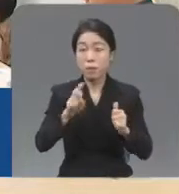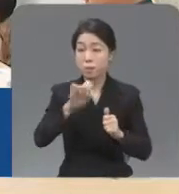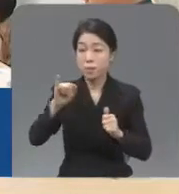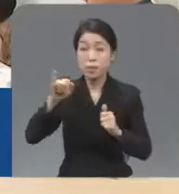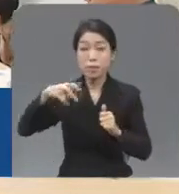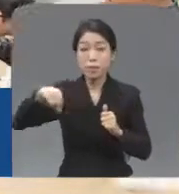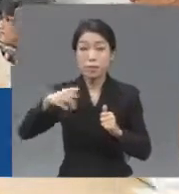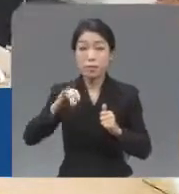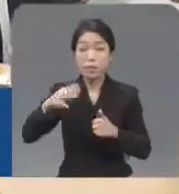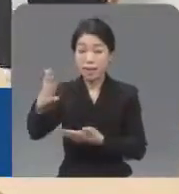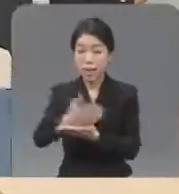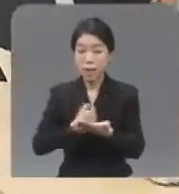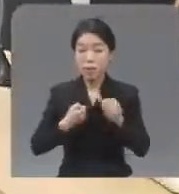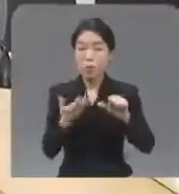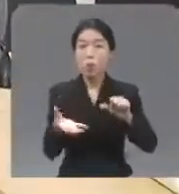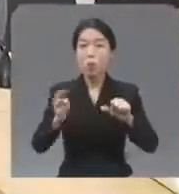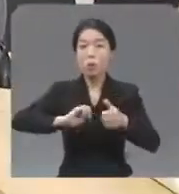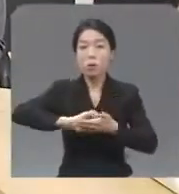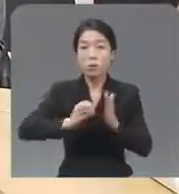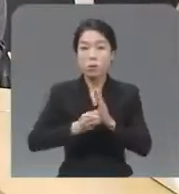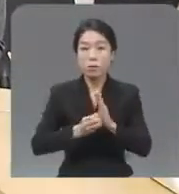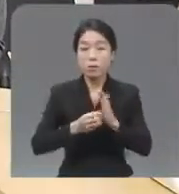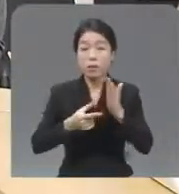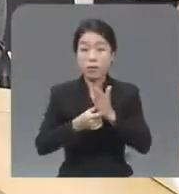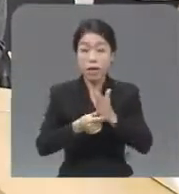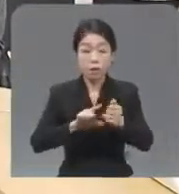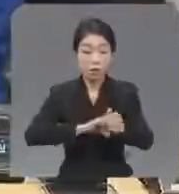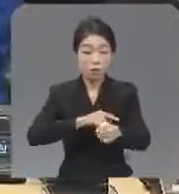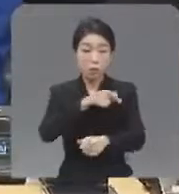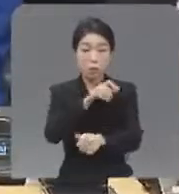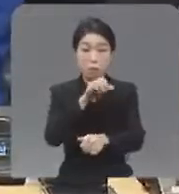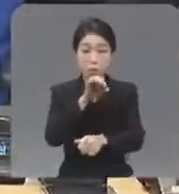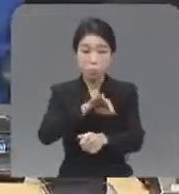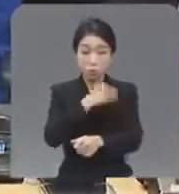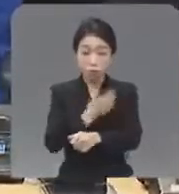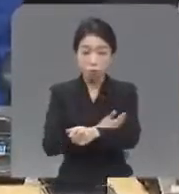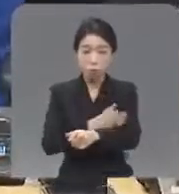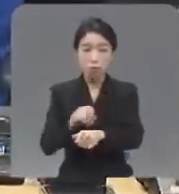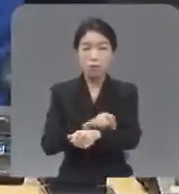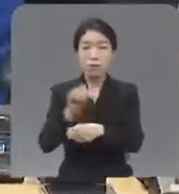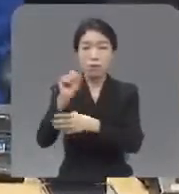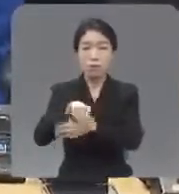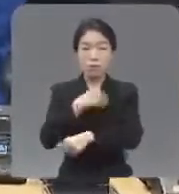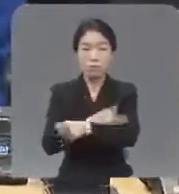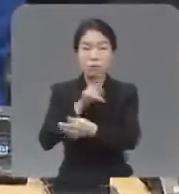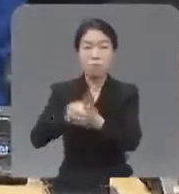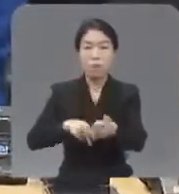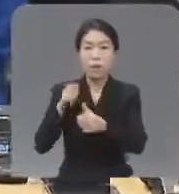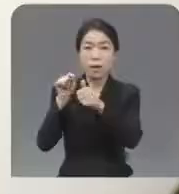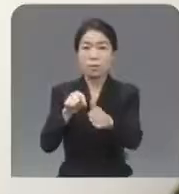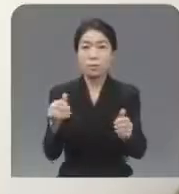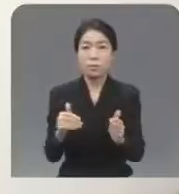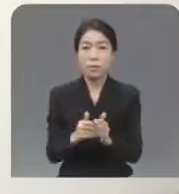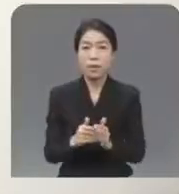측으로부터 압류한 5억여 원 상당의 상표권과 특허권을 매각하라고 주문했습니다.